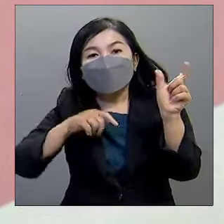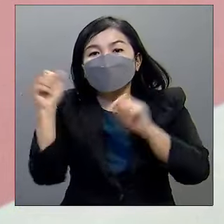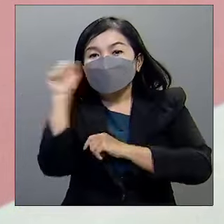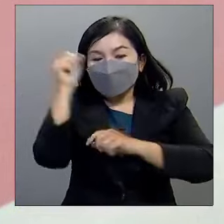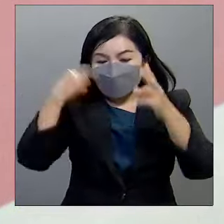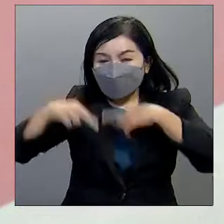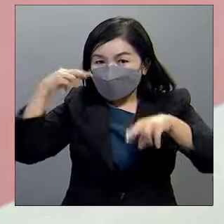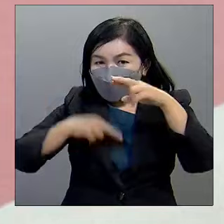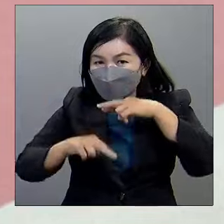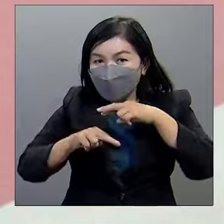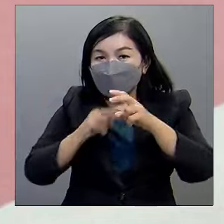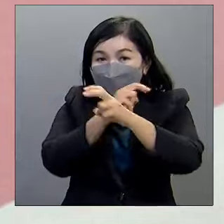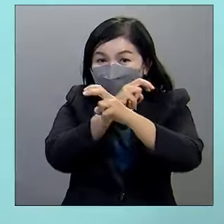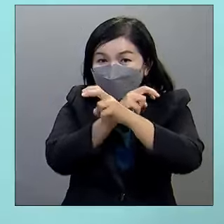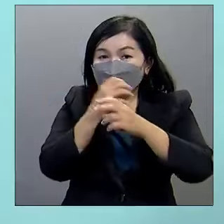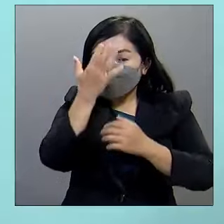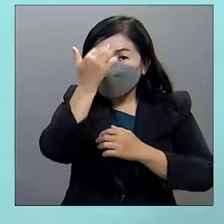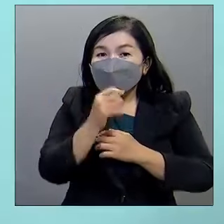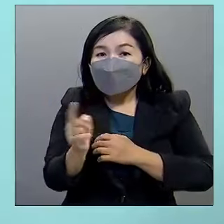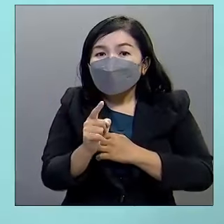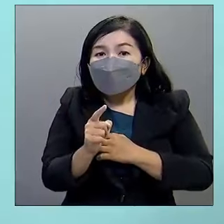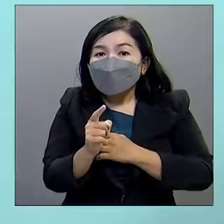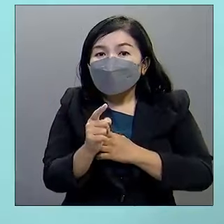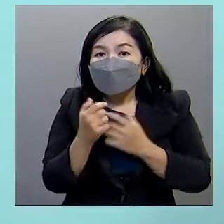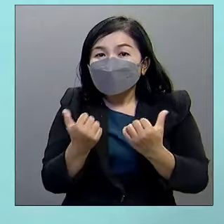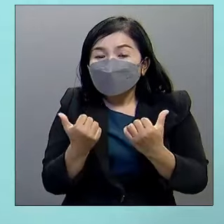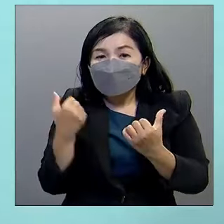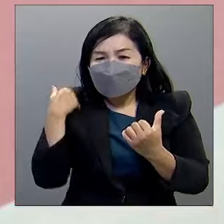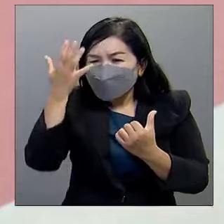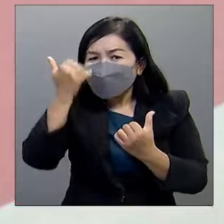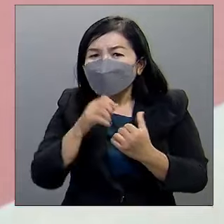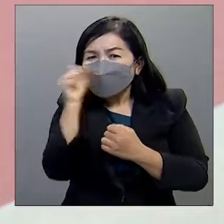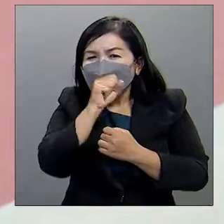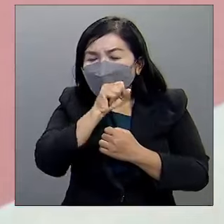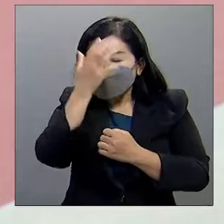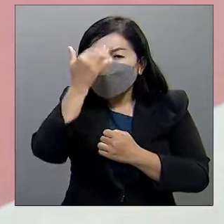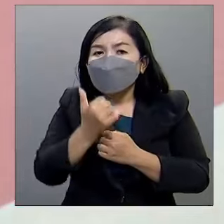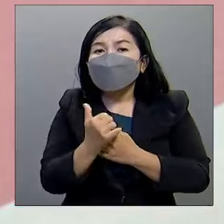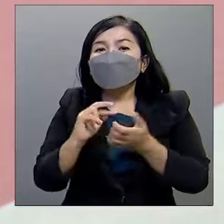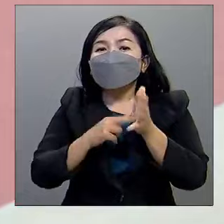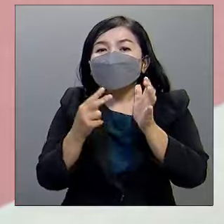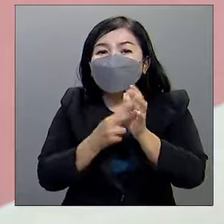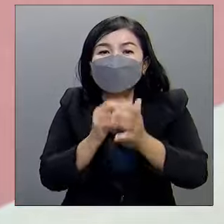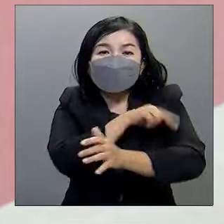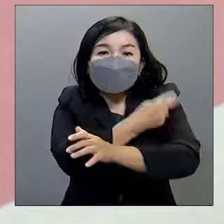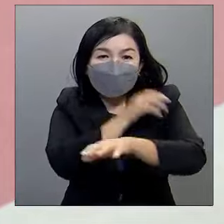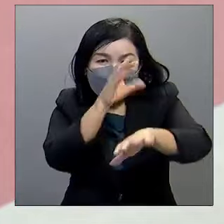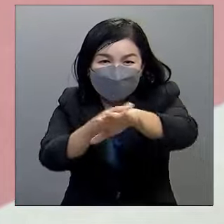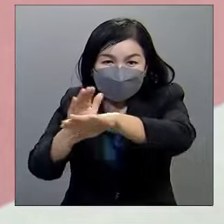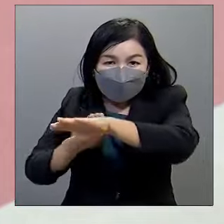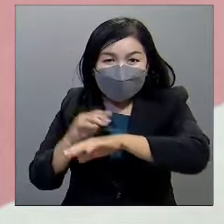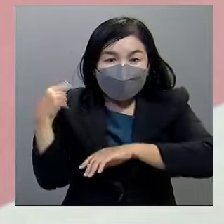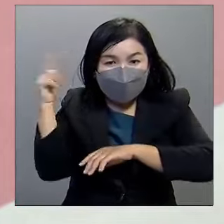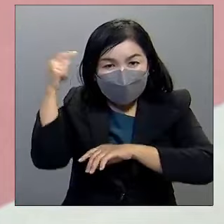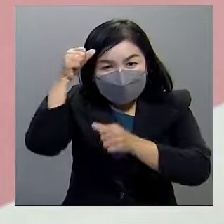สุขภาพตรวจมวลกระดูกแล้วนะ ยังไงคะ มีผมเดี๋ยวผมหาโพสต์ให ้ เขาบอกว่าเป็นช่วงเป็นคุณหมอออกมาเตือนบอกคนที่สามารถจำ